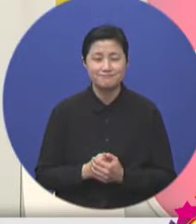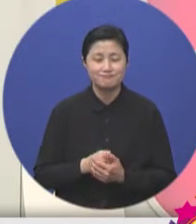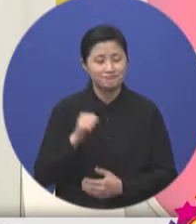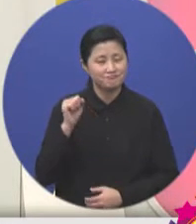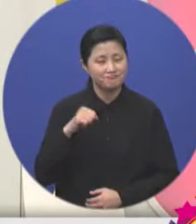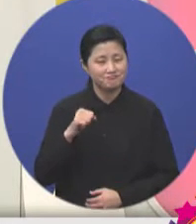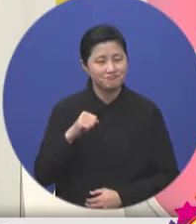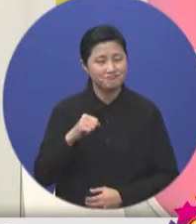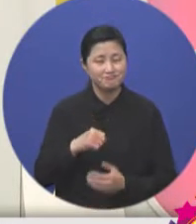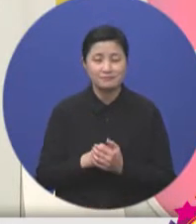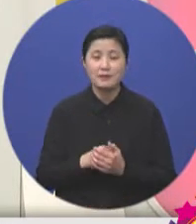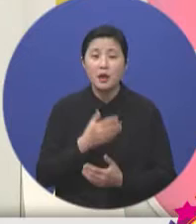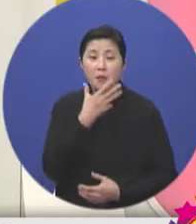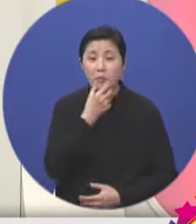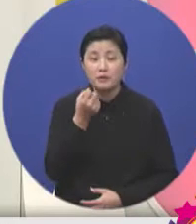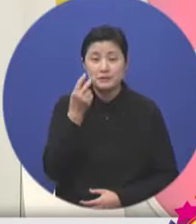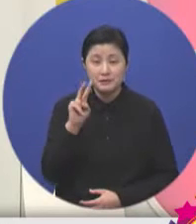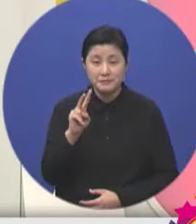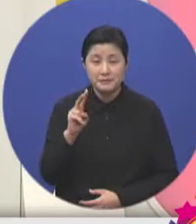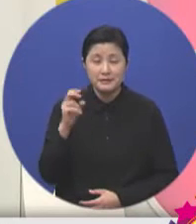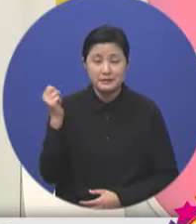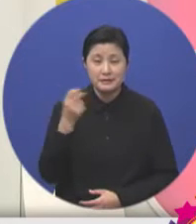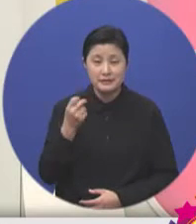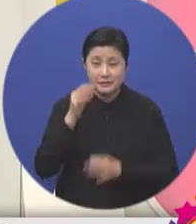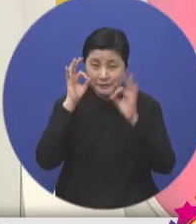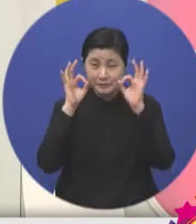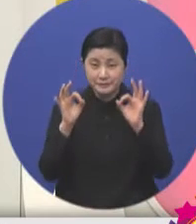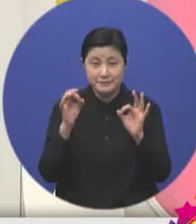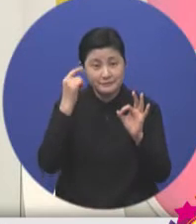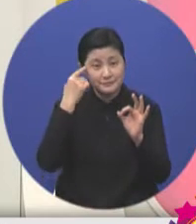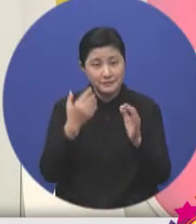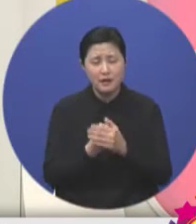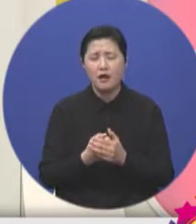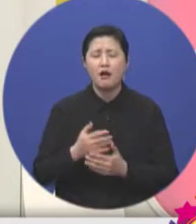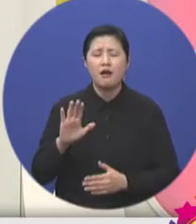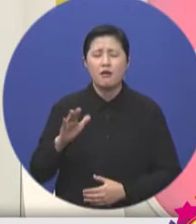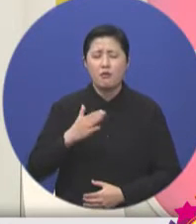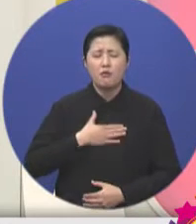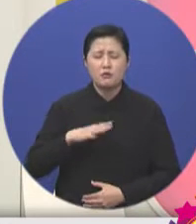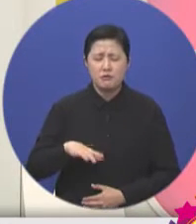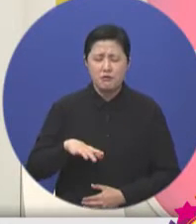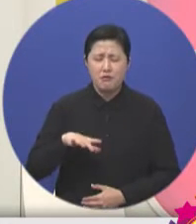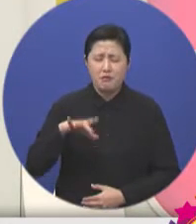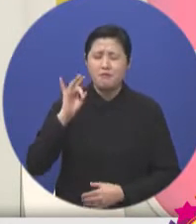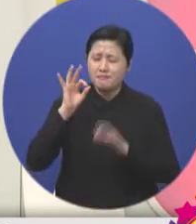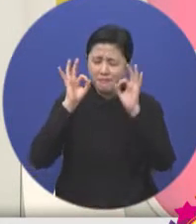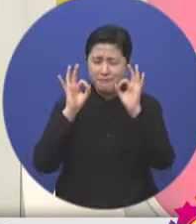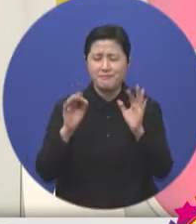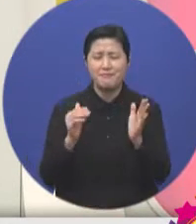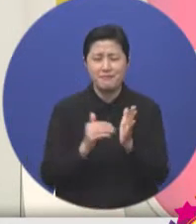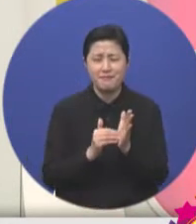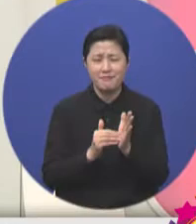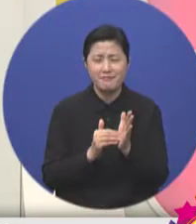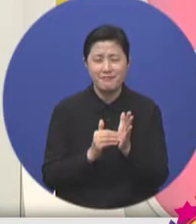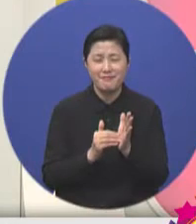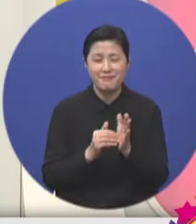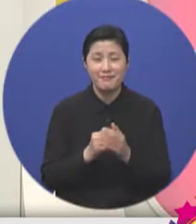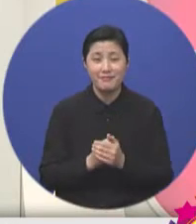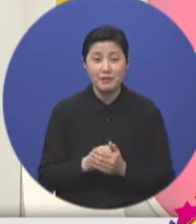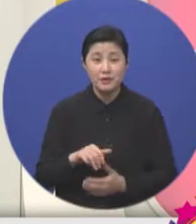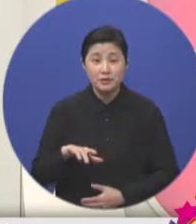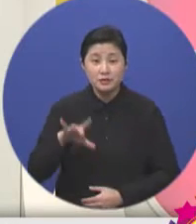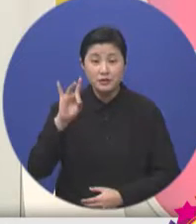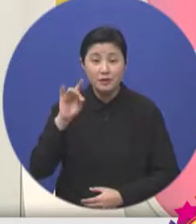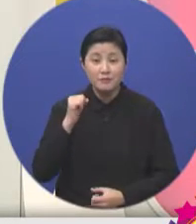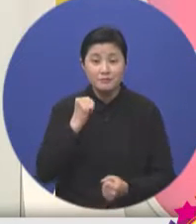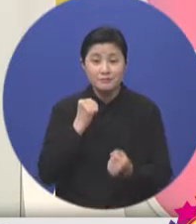그래요? 저희 복지TV 자주 보세요? 저 오늘 처음 봤어요. 처음 보셨어요? 예, 예.